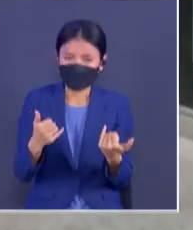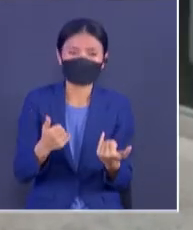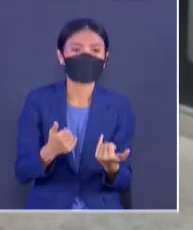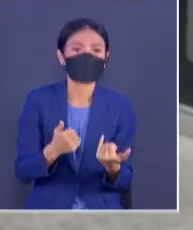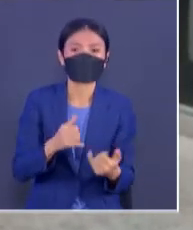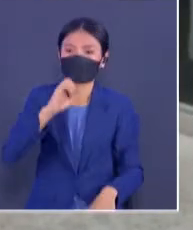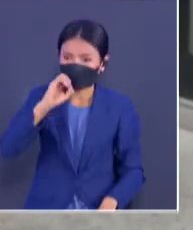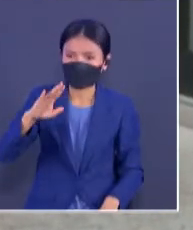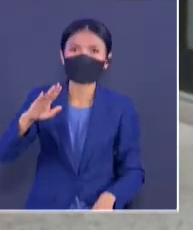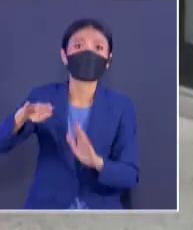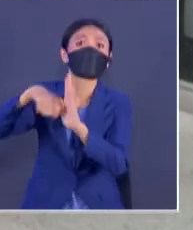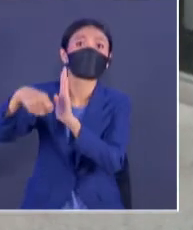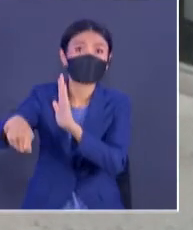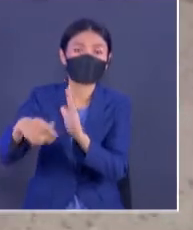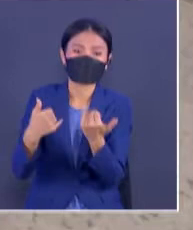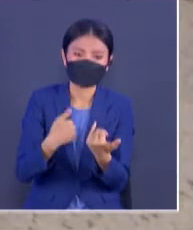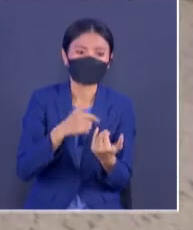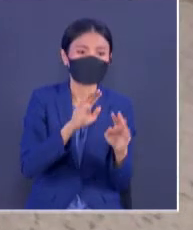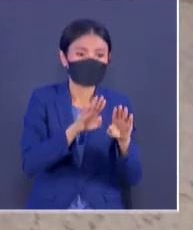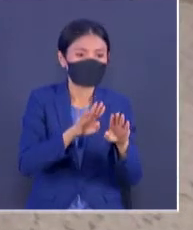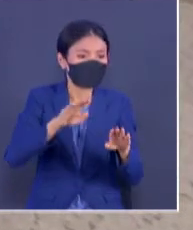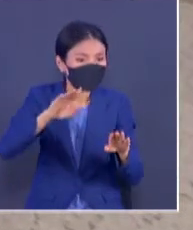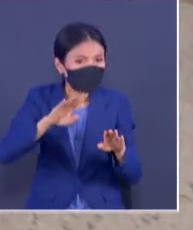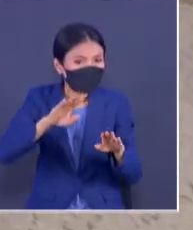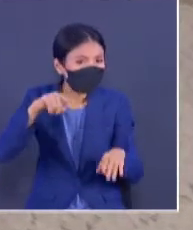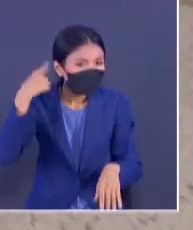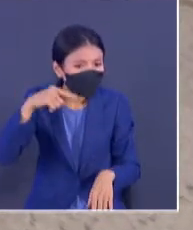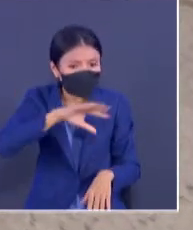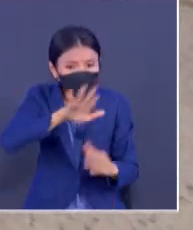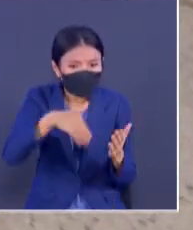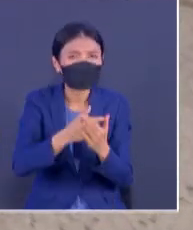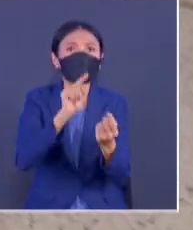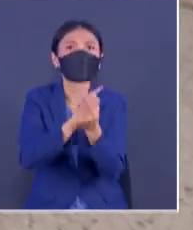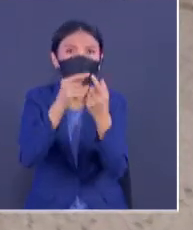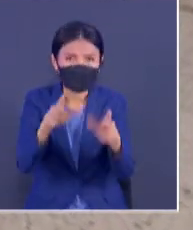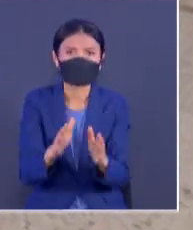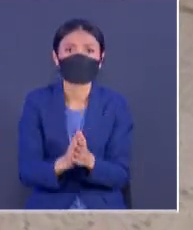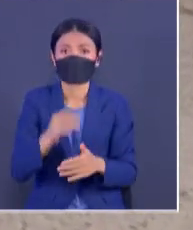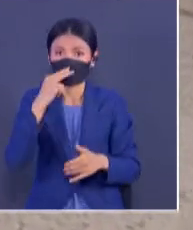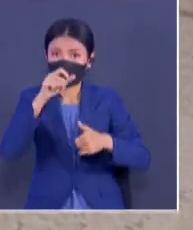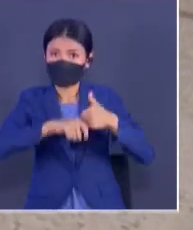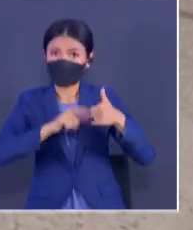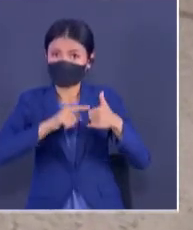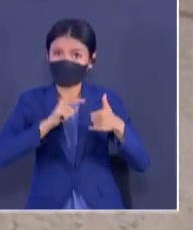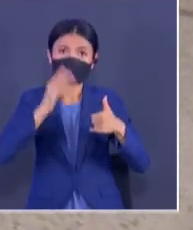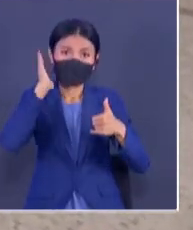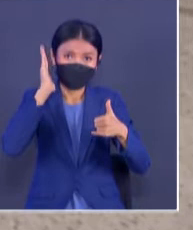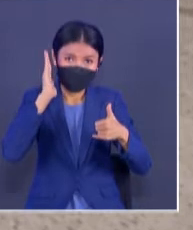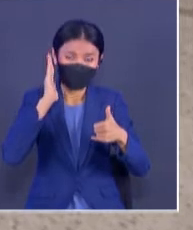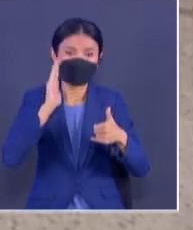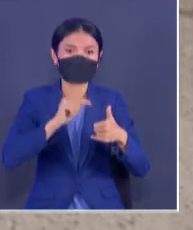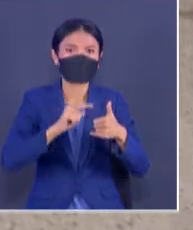ครับในขณะที่นายสุขสันต์อดีตคุณครูคนนี้ที่เป็นคนขับรถพาเด็กไปที่ภูเก็ตนะครับ